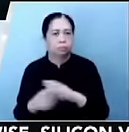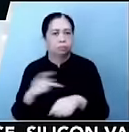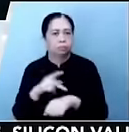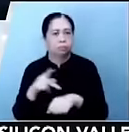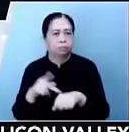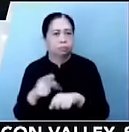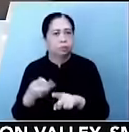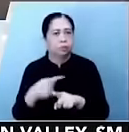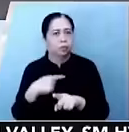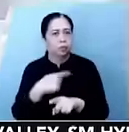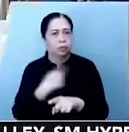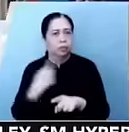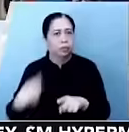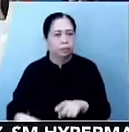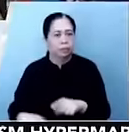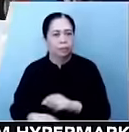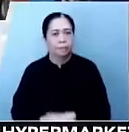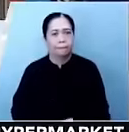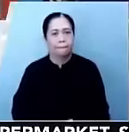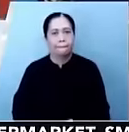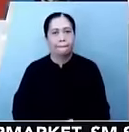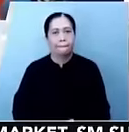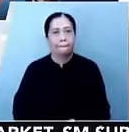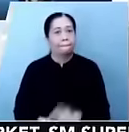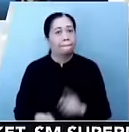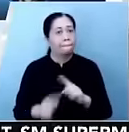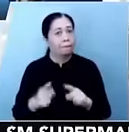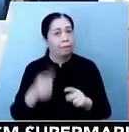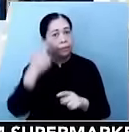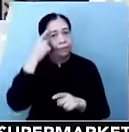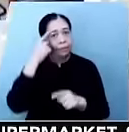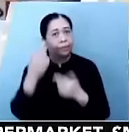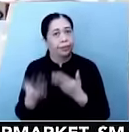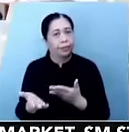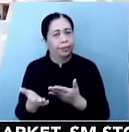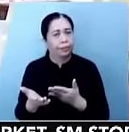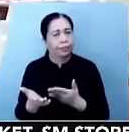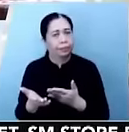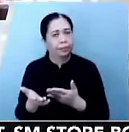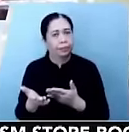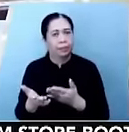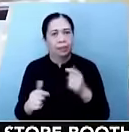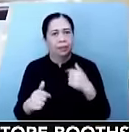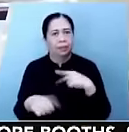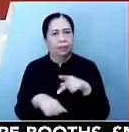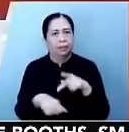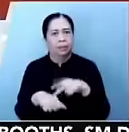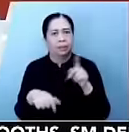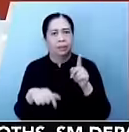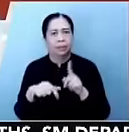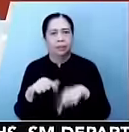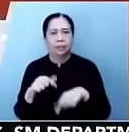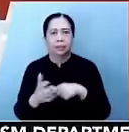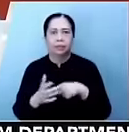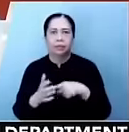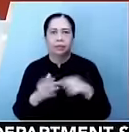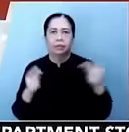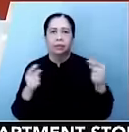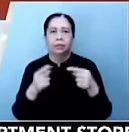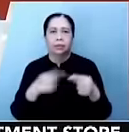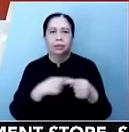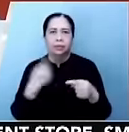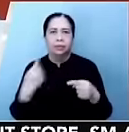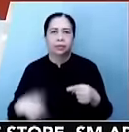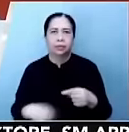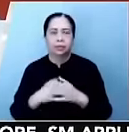China. Pero para sa kanya, hindi kaya ng bansa na makipag-away sa China, kaya't ginagawa umano ng